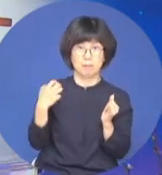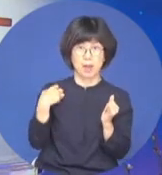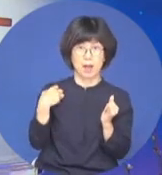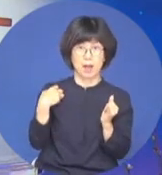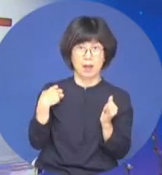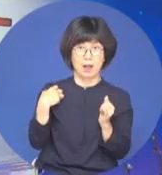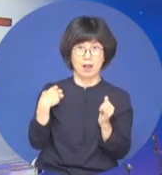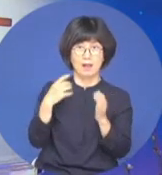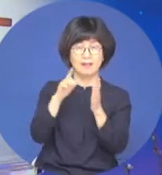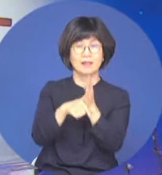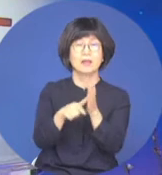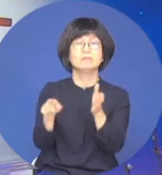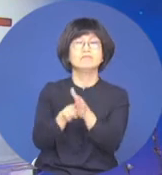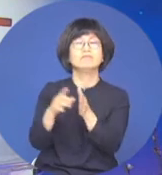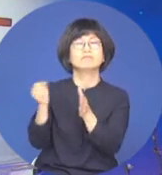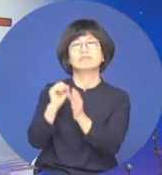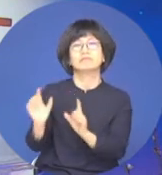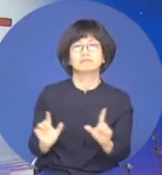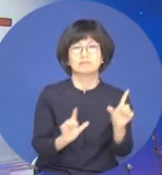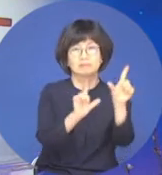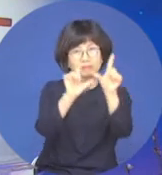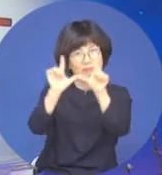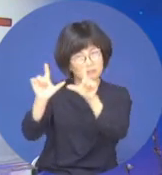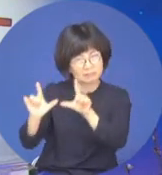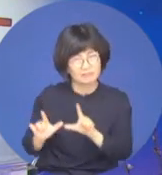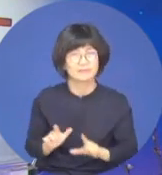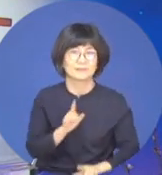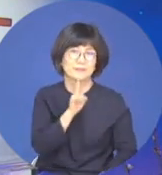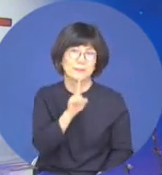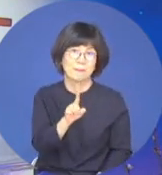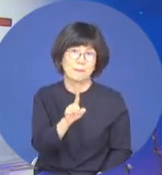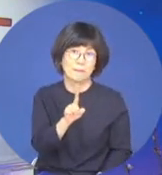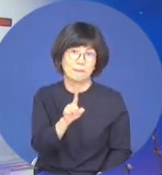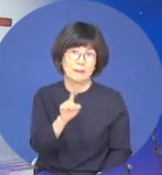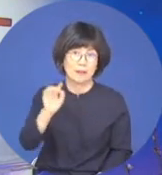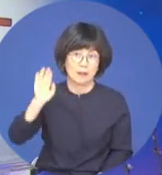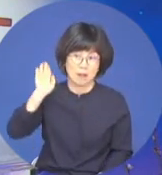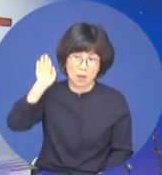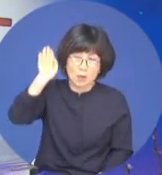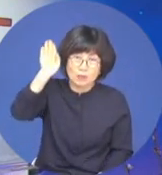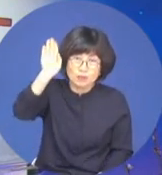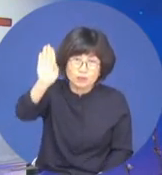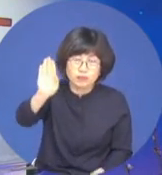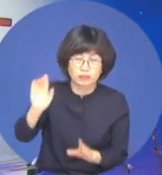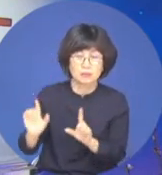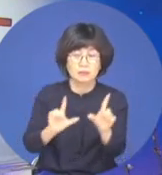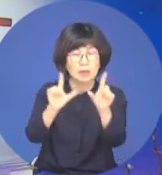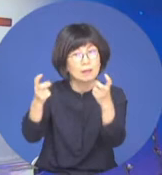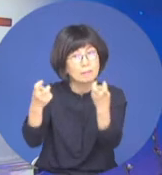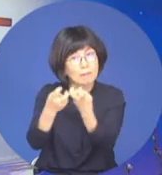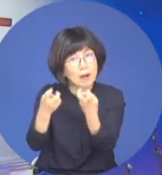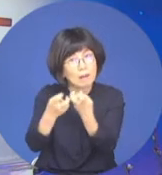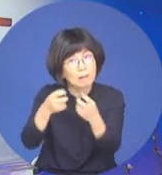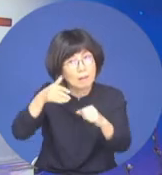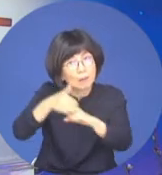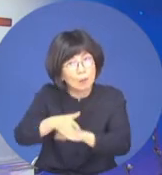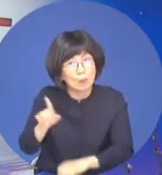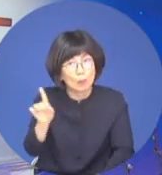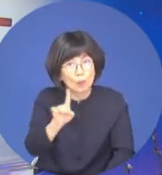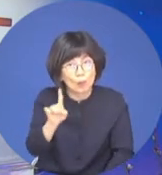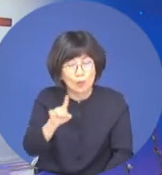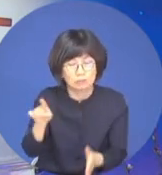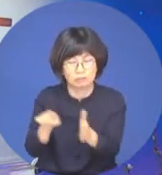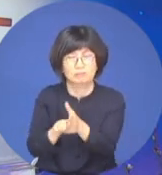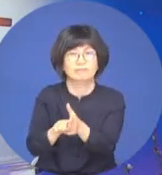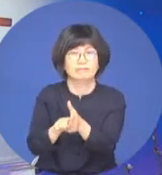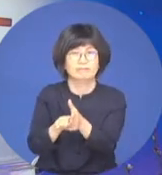믿음으로 사는 것이다. 이걸 말씀해주고 있는 것입니다. 이후에 살아가는 방식도 뭘로 사느냐? 믿음으로 사는 것이다 하는